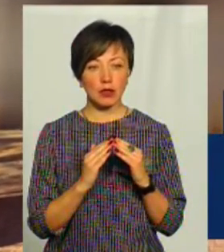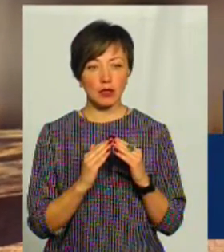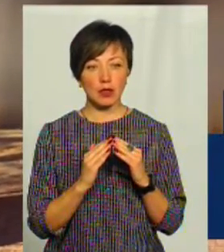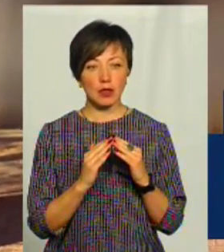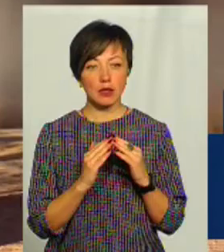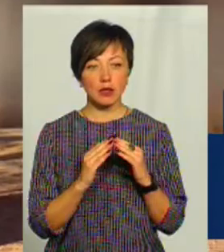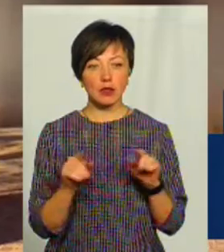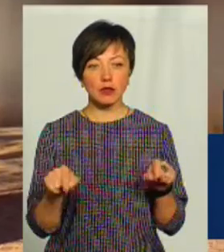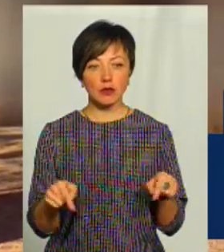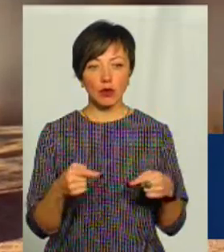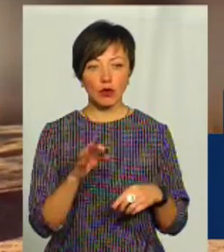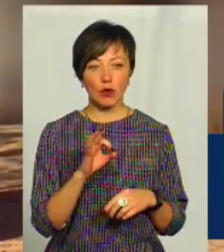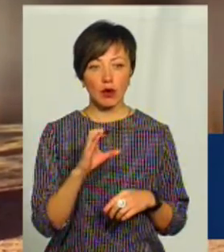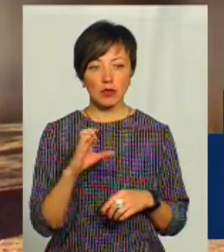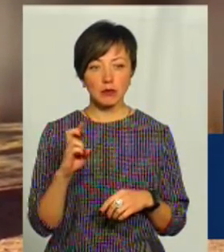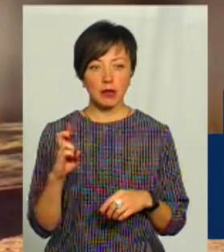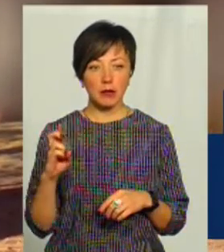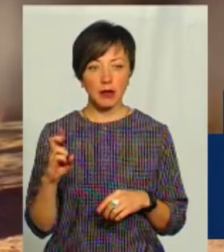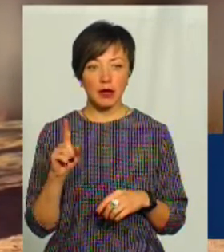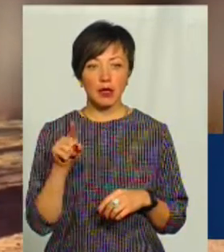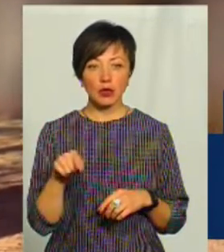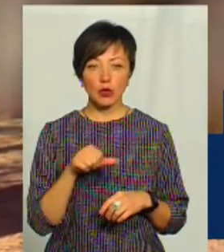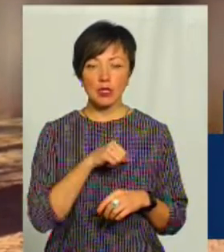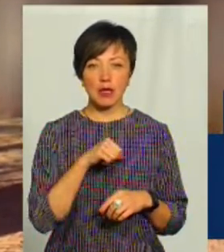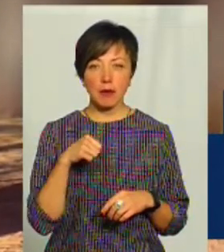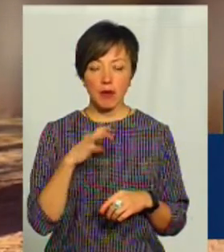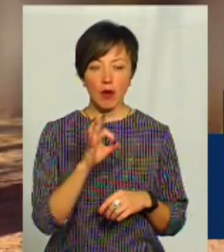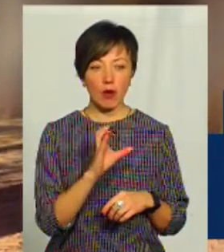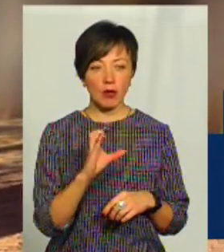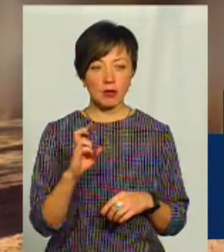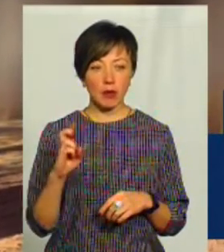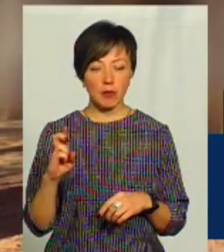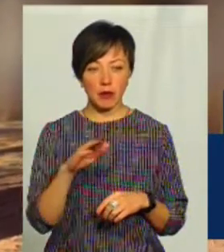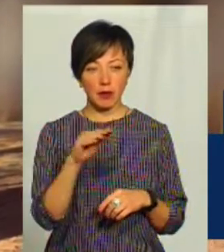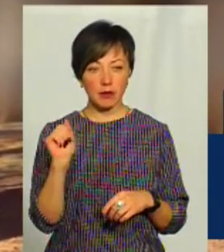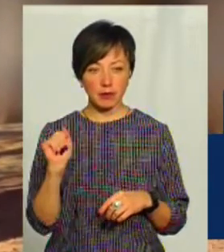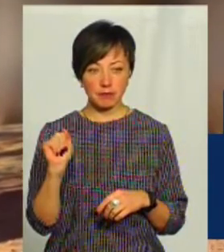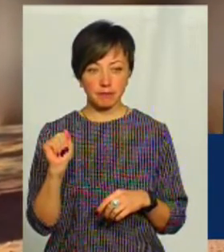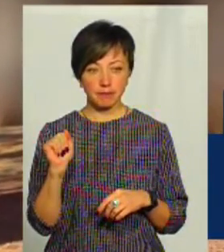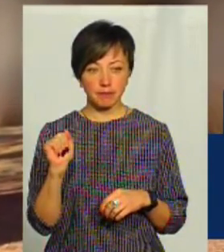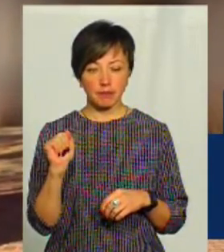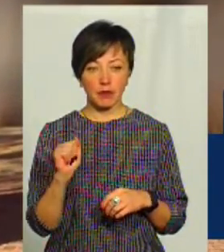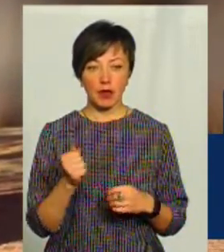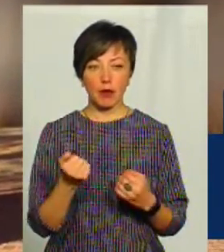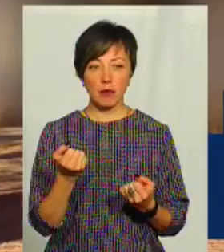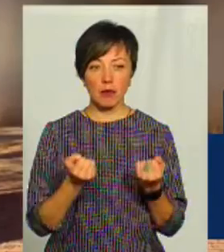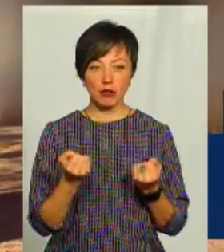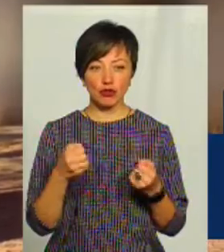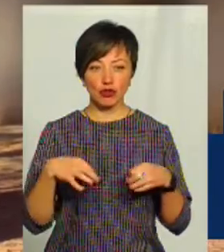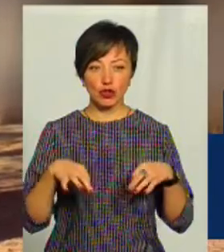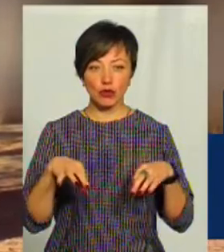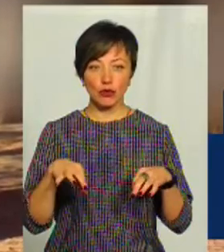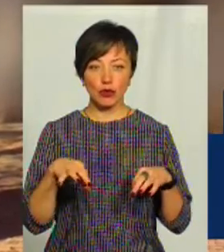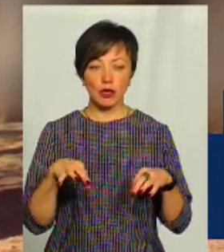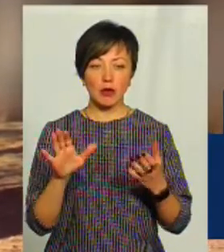в будинку створено ОСББ, то саме ОСББ винаймає машину і